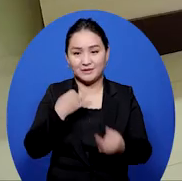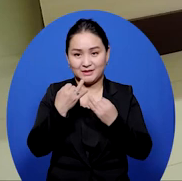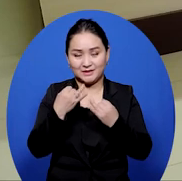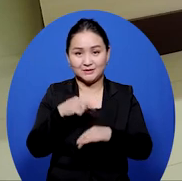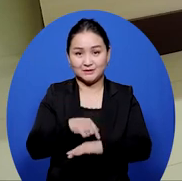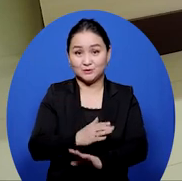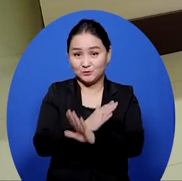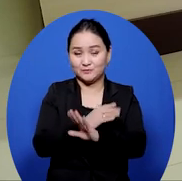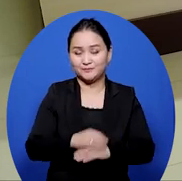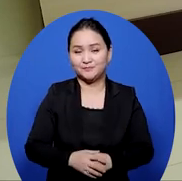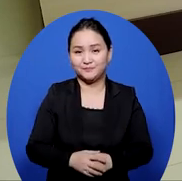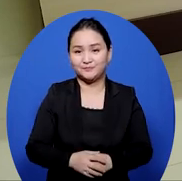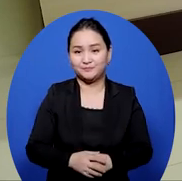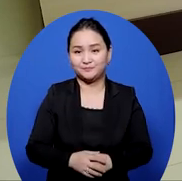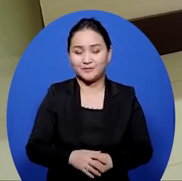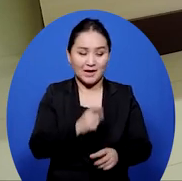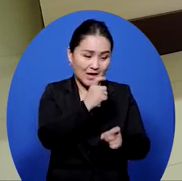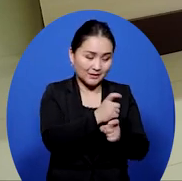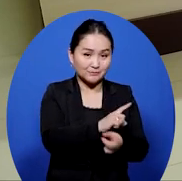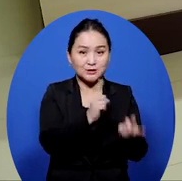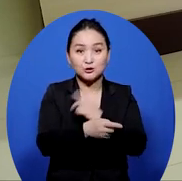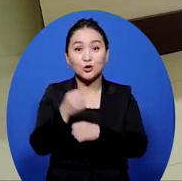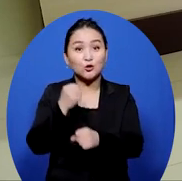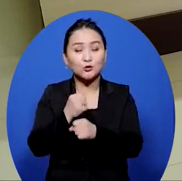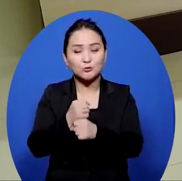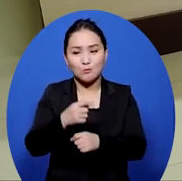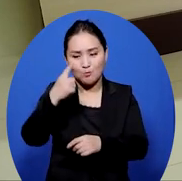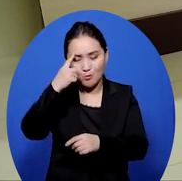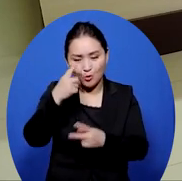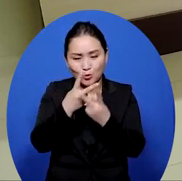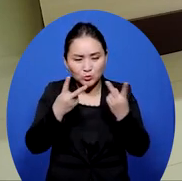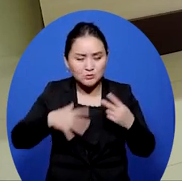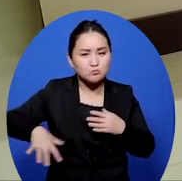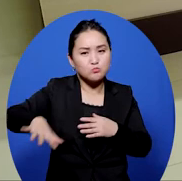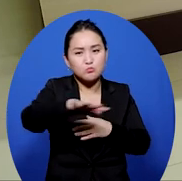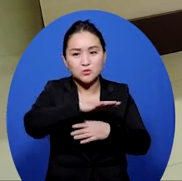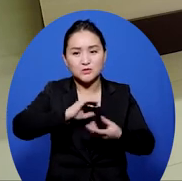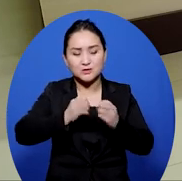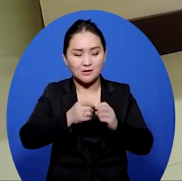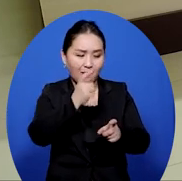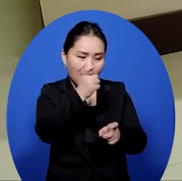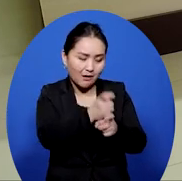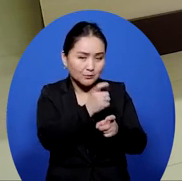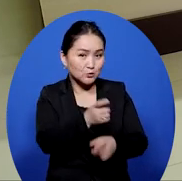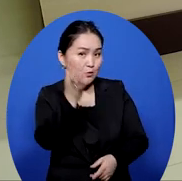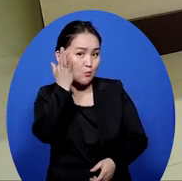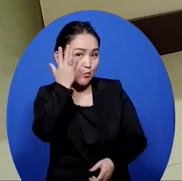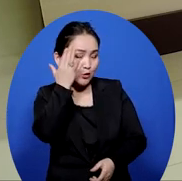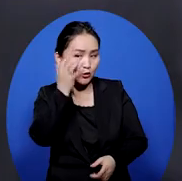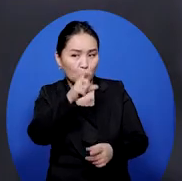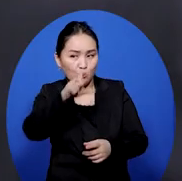Бидний ярилцах цаг энд хүрээд өндөрлөж байна. Халамжаас хөдөлмөрт нэвтрүүлэг үндэсний хэмжээнд хэрэгжиж байгаа халамжийн бодлогыг олон